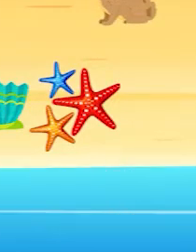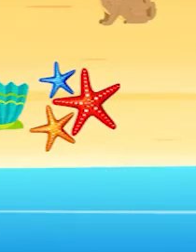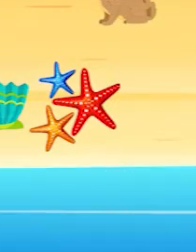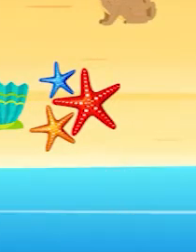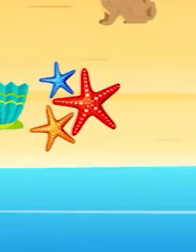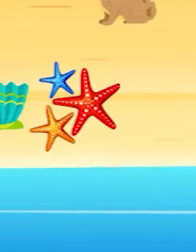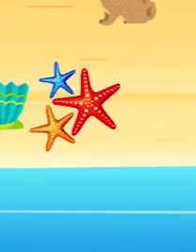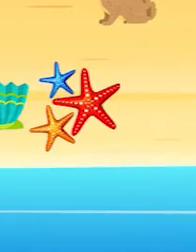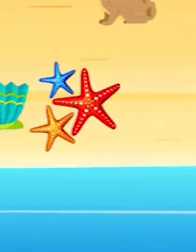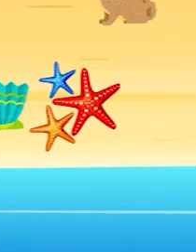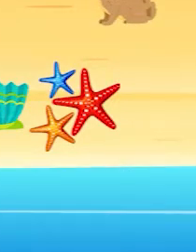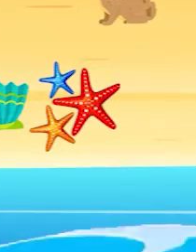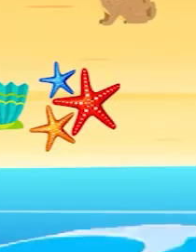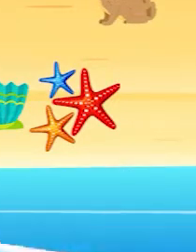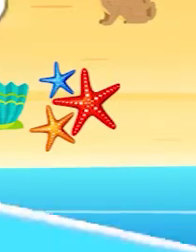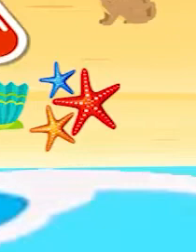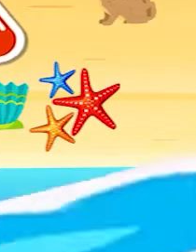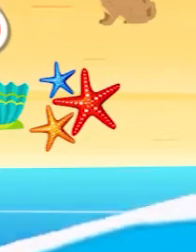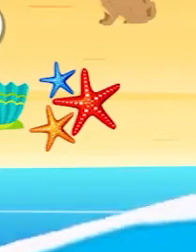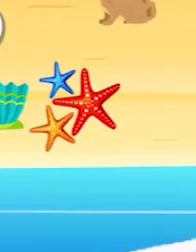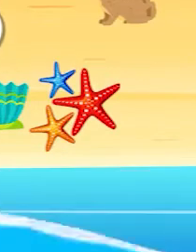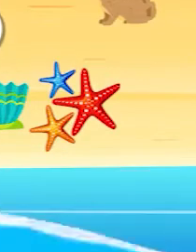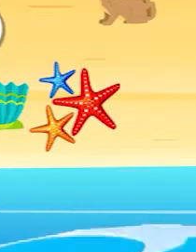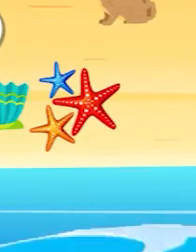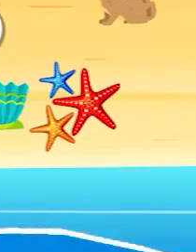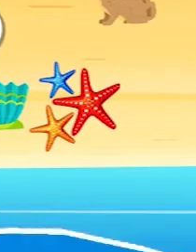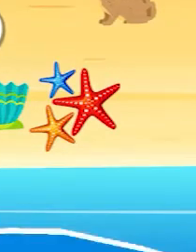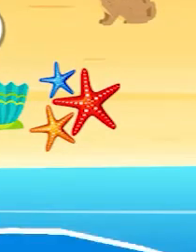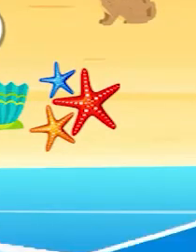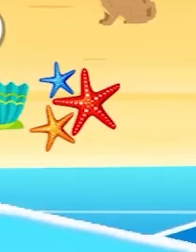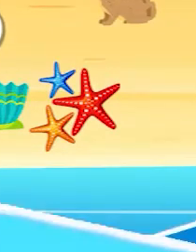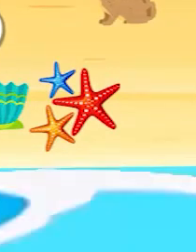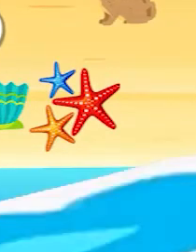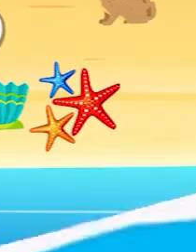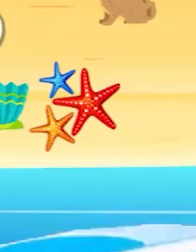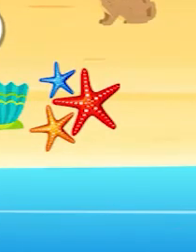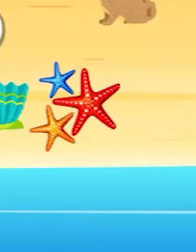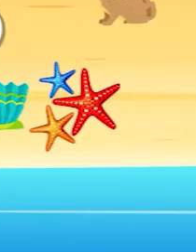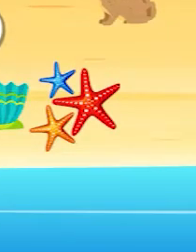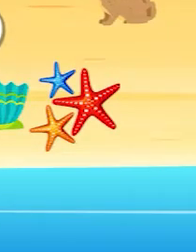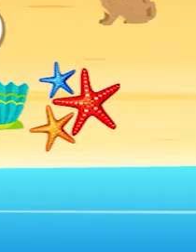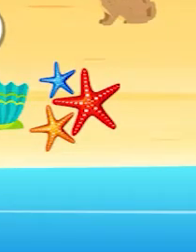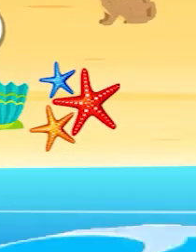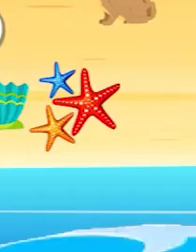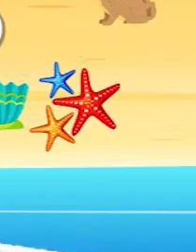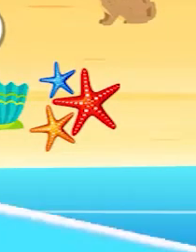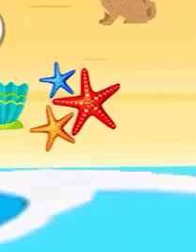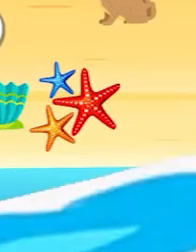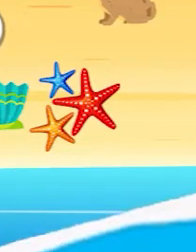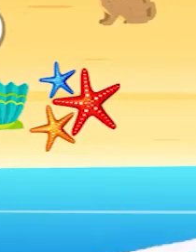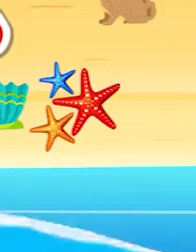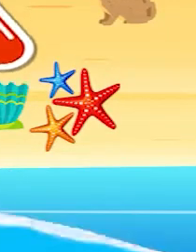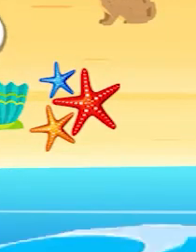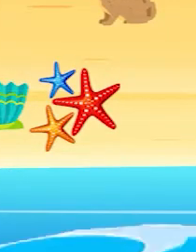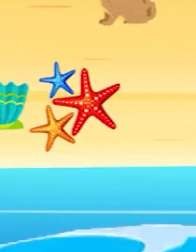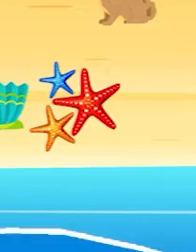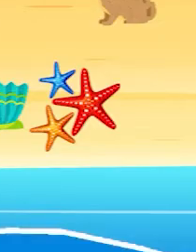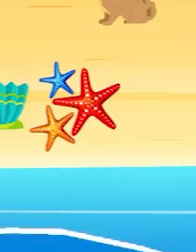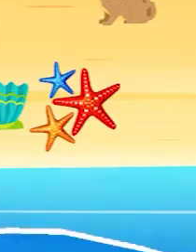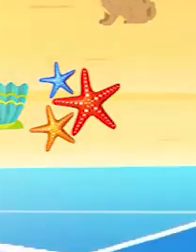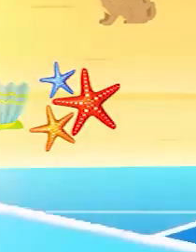pag-aralan. Kay Shen at kay siya ay may